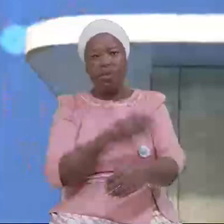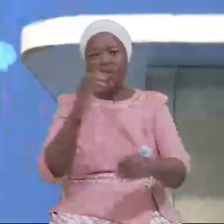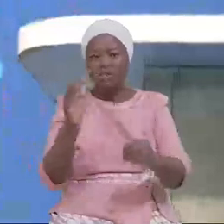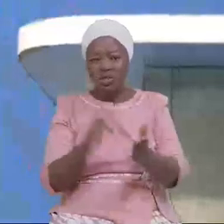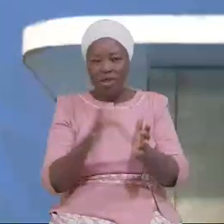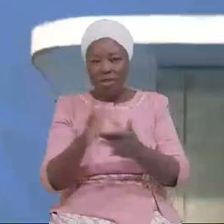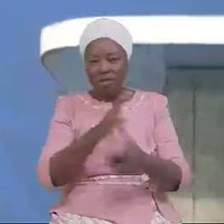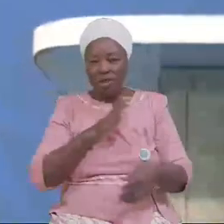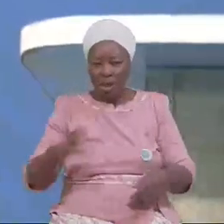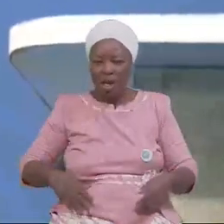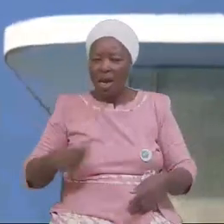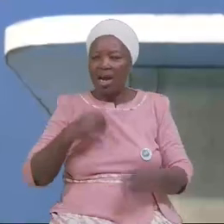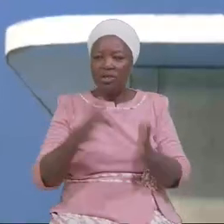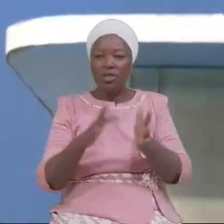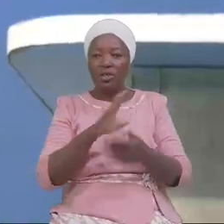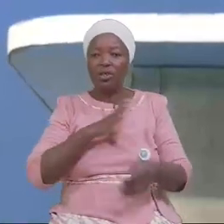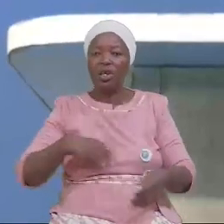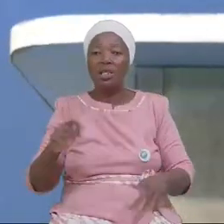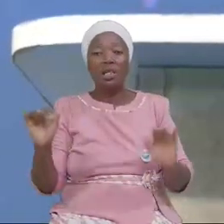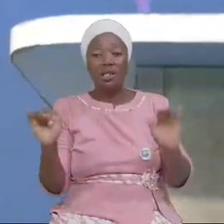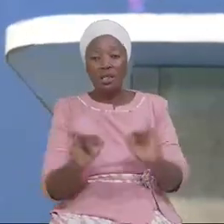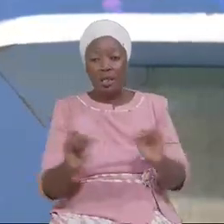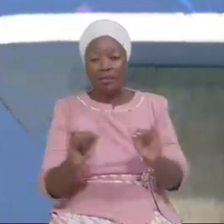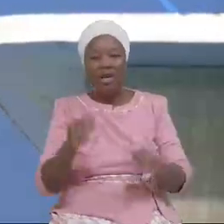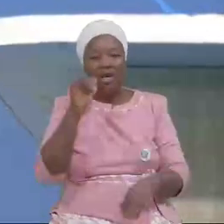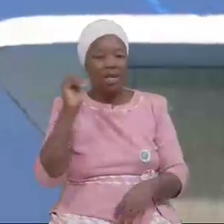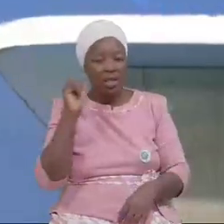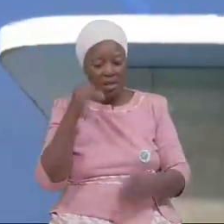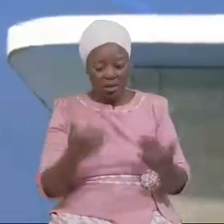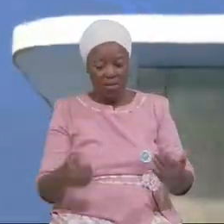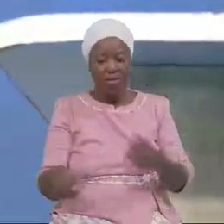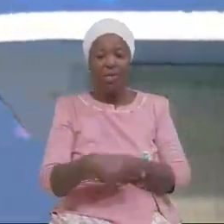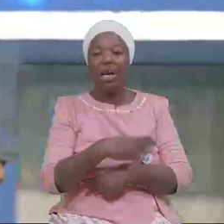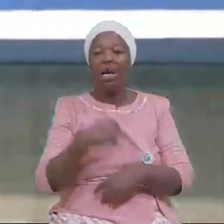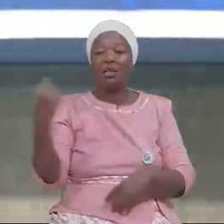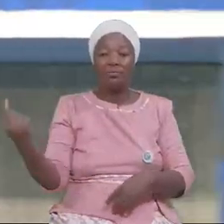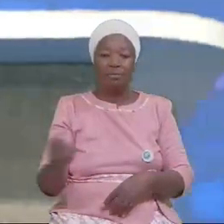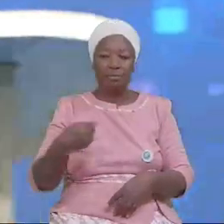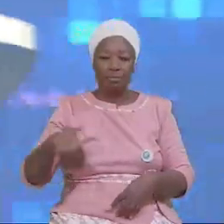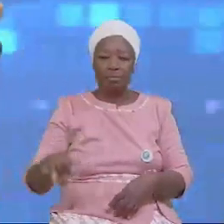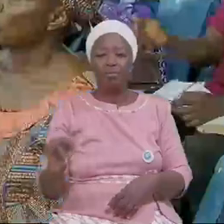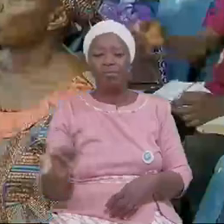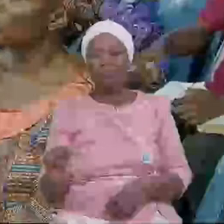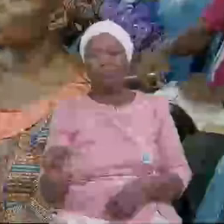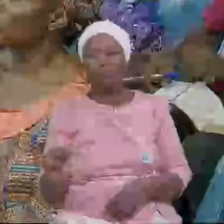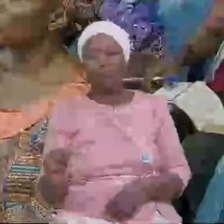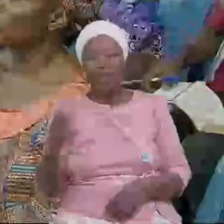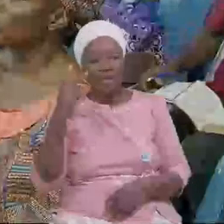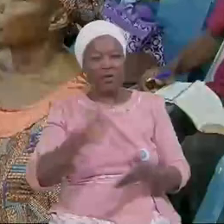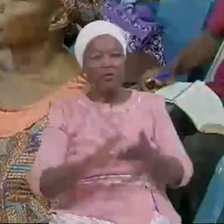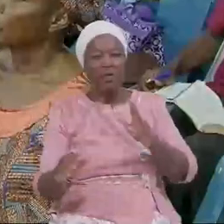Et Jésus-Christ, le même hier, aujourd'hui et éternellement. Voilà le verset 3 qui